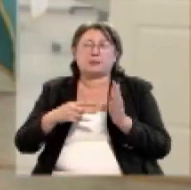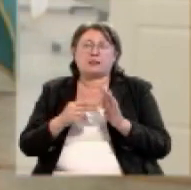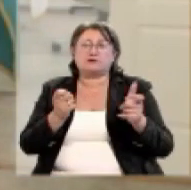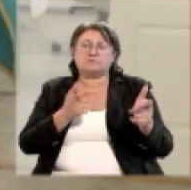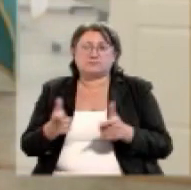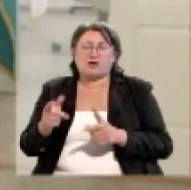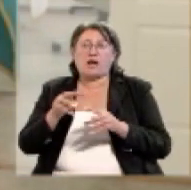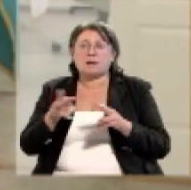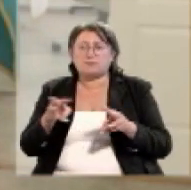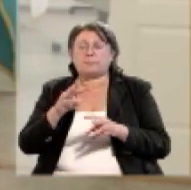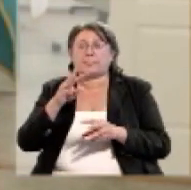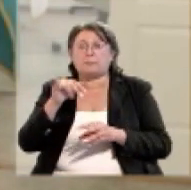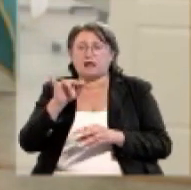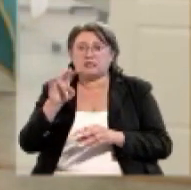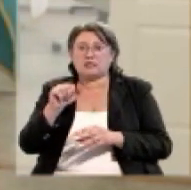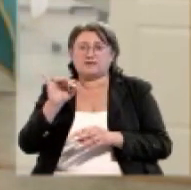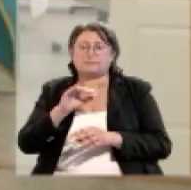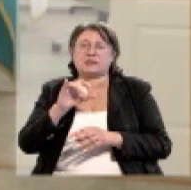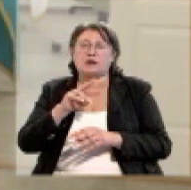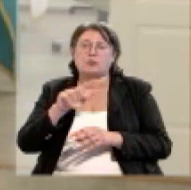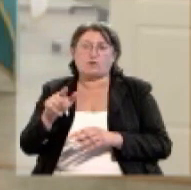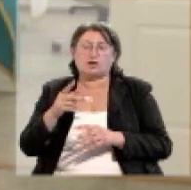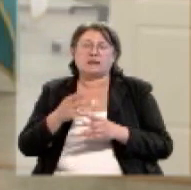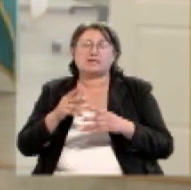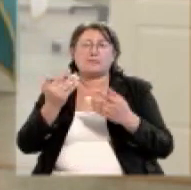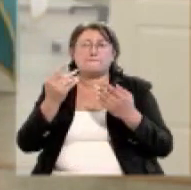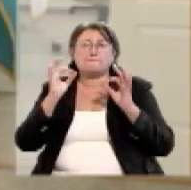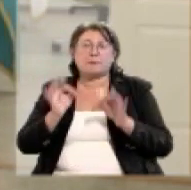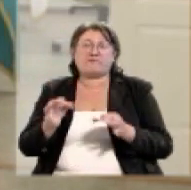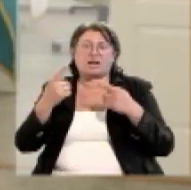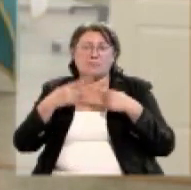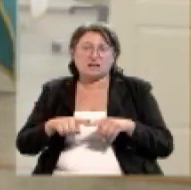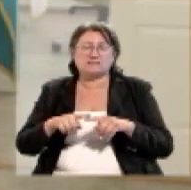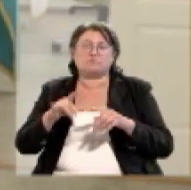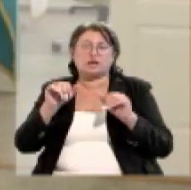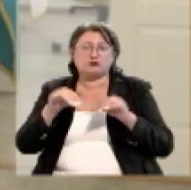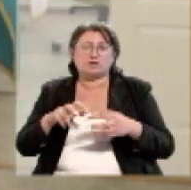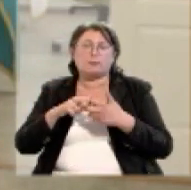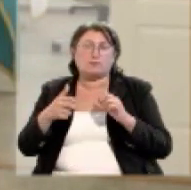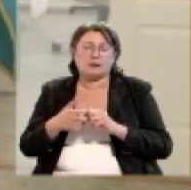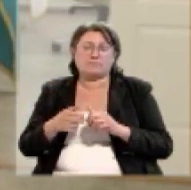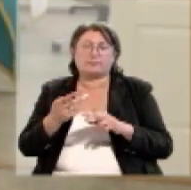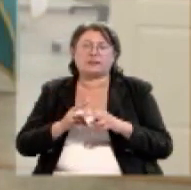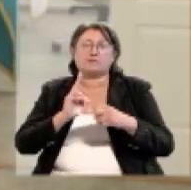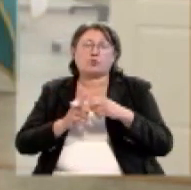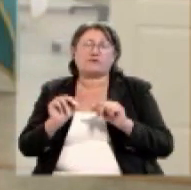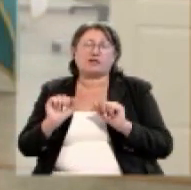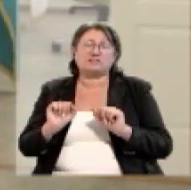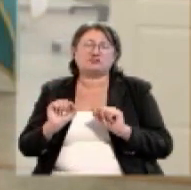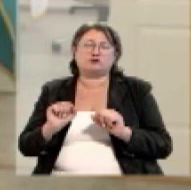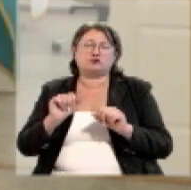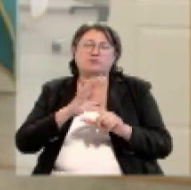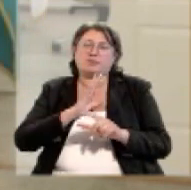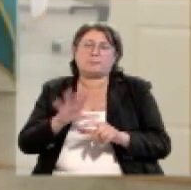Жиында Бейімбет Майлин және Сарыкөл аудан әкімдерінің сыбайлас жемқорлыққа қарсы іс-қимыл жоспары мен оны шешудің тиімді тетіктері